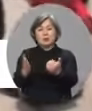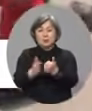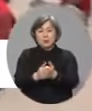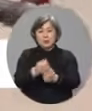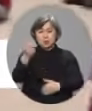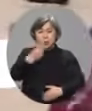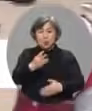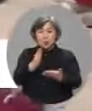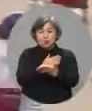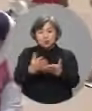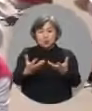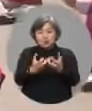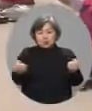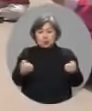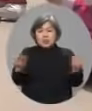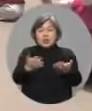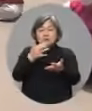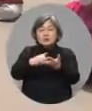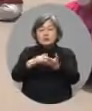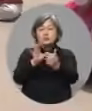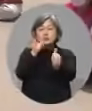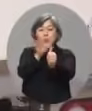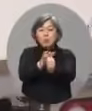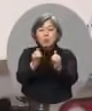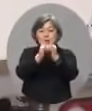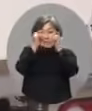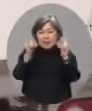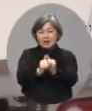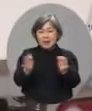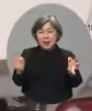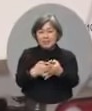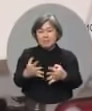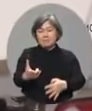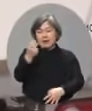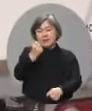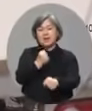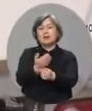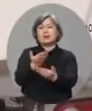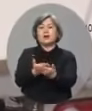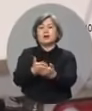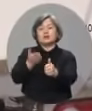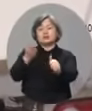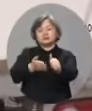또한 분류 작업 인력 투입 등 사회적 합의를 즉시 이행할 것을 촉구했습니다.